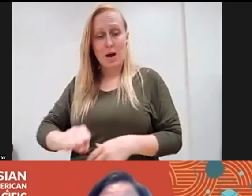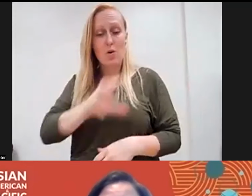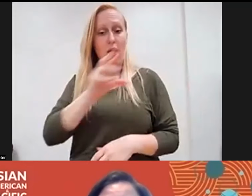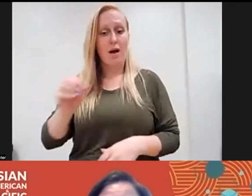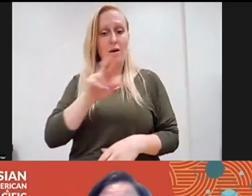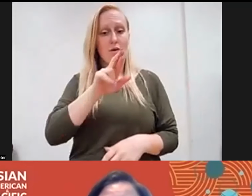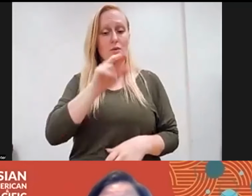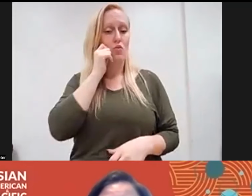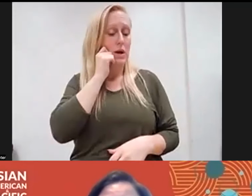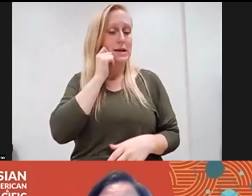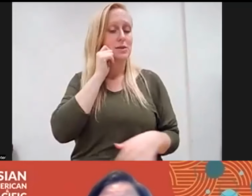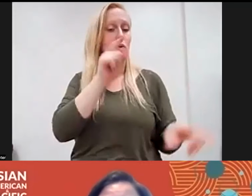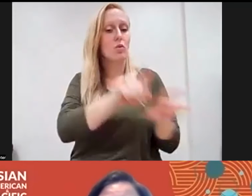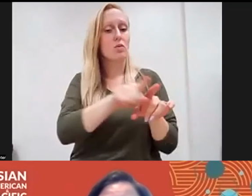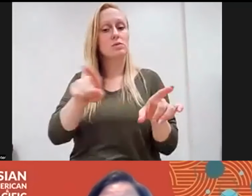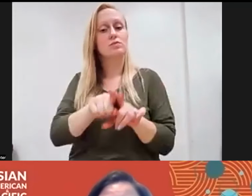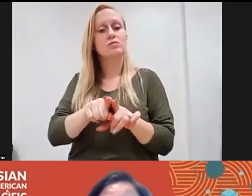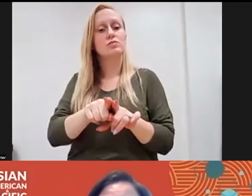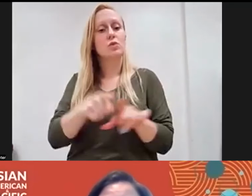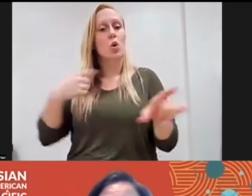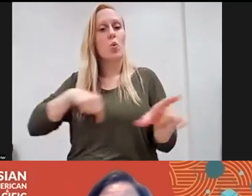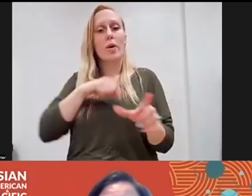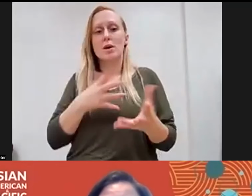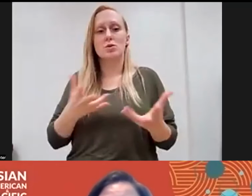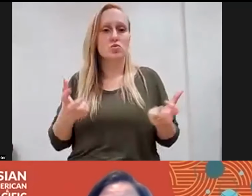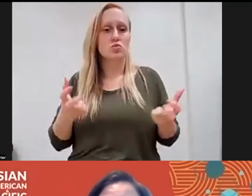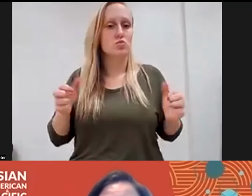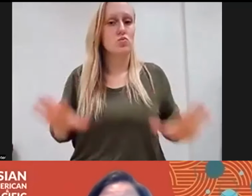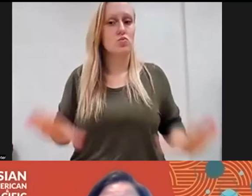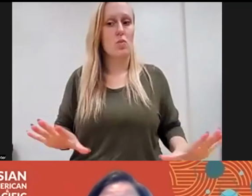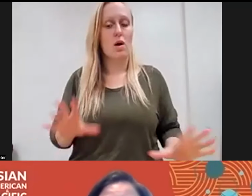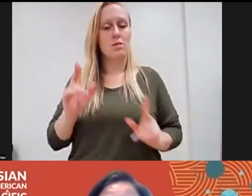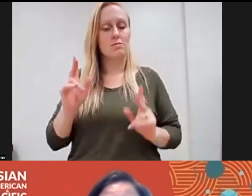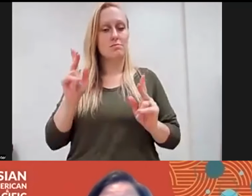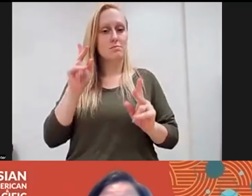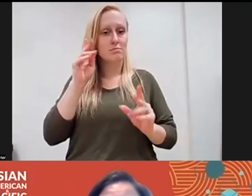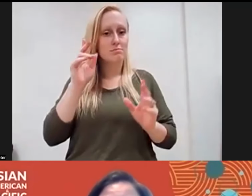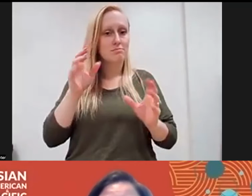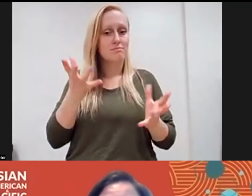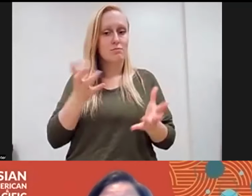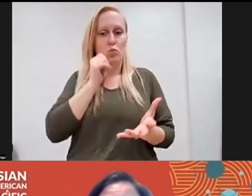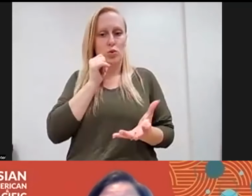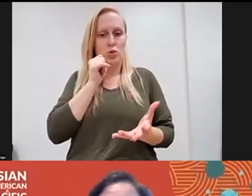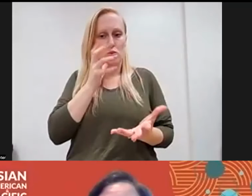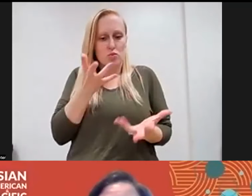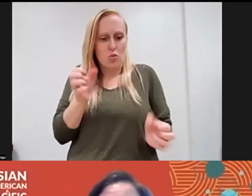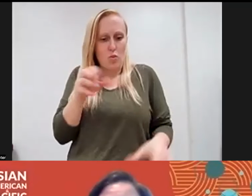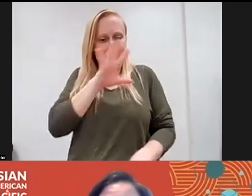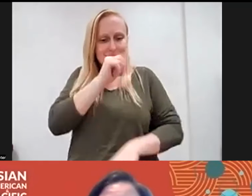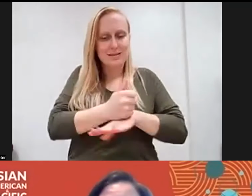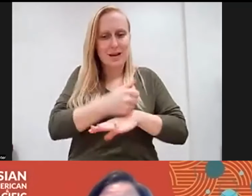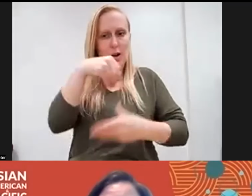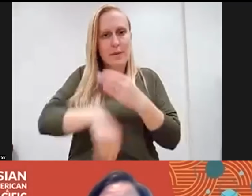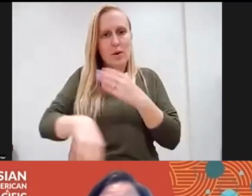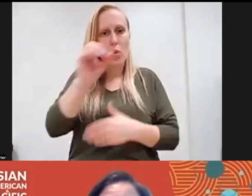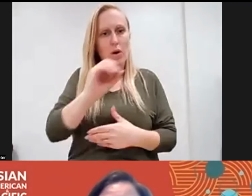race too that we do not desire to settle in Oregon. So Hawaiians were prohibited